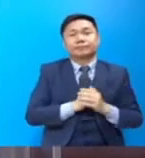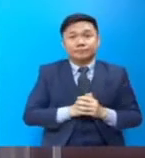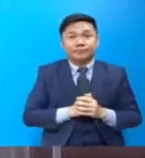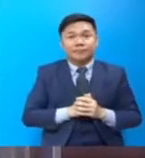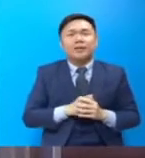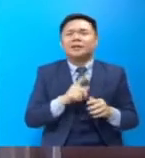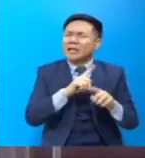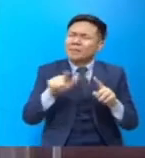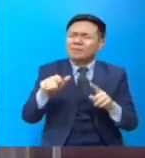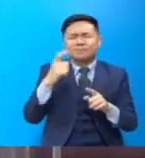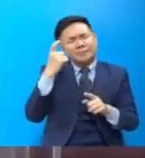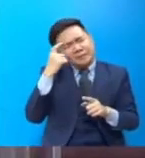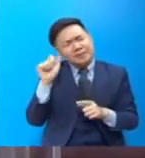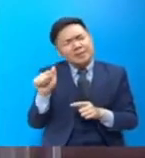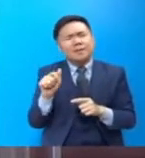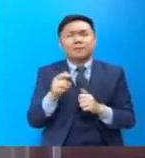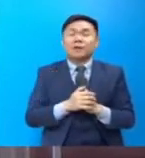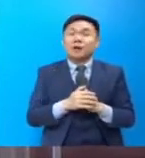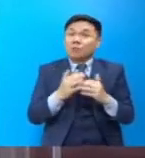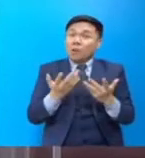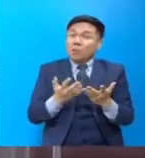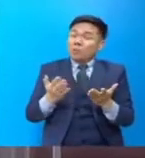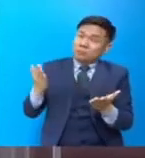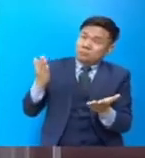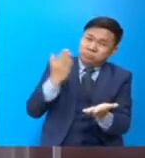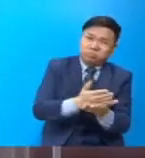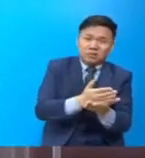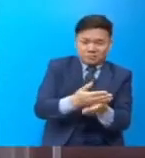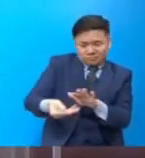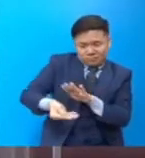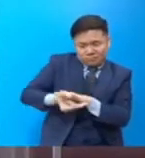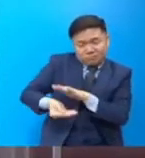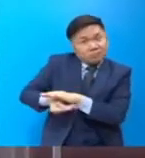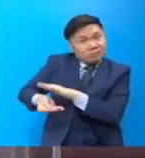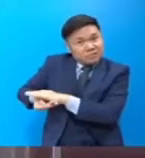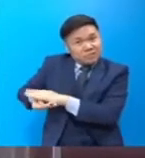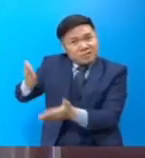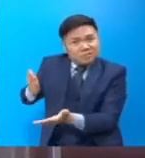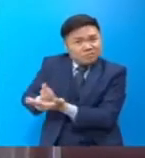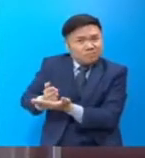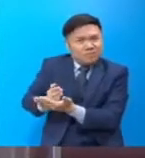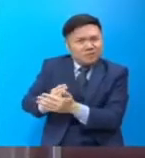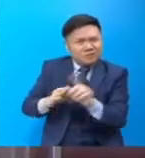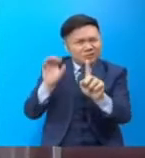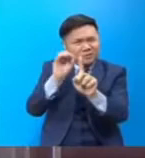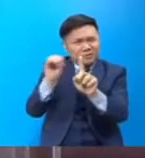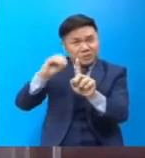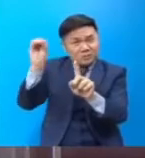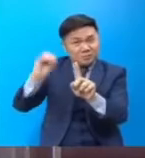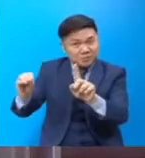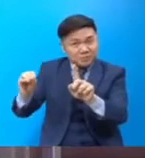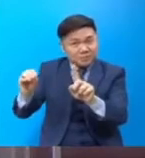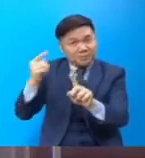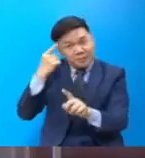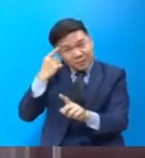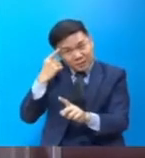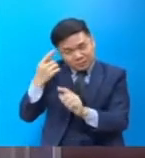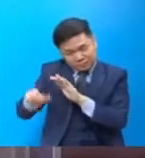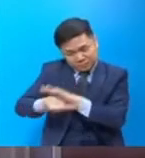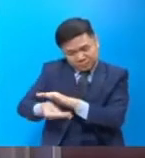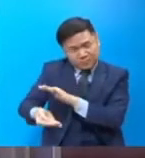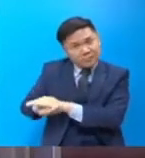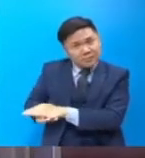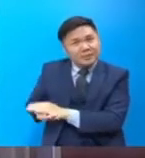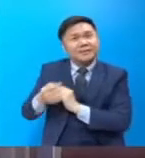lah Kita bitrate kelas untuk kita menghapuskan korupsi 140 nih kalau lem enten berkata